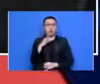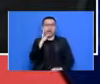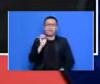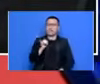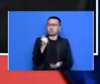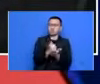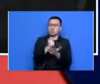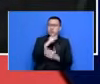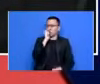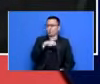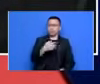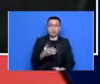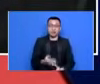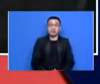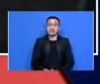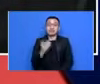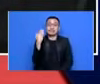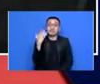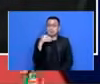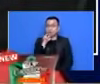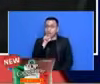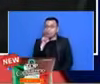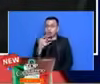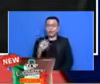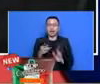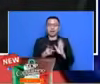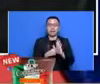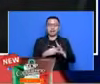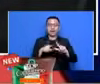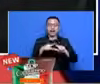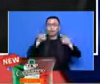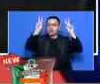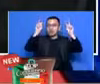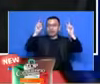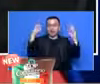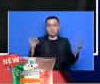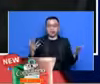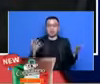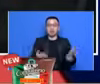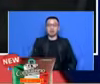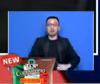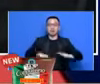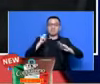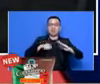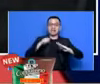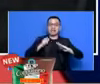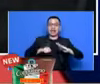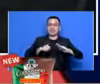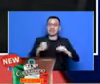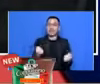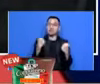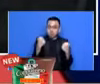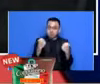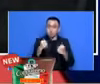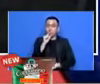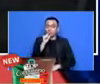karena kalau kita lihat kemarin Mahkamah Agung kan kan peradilan tguhuak keadilan tangguh